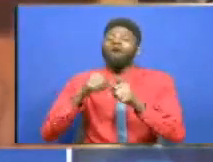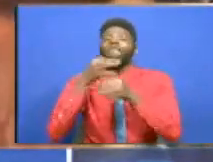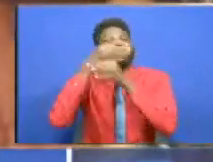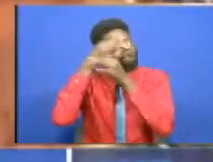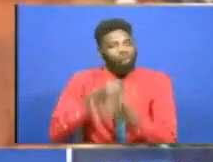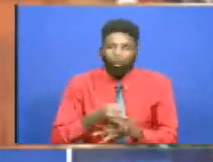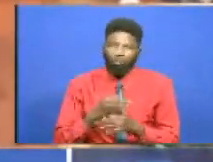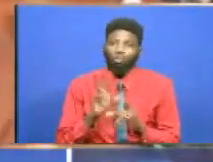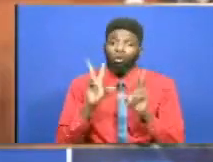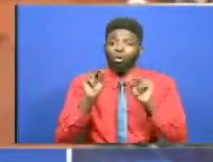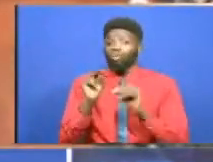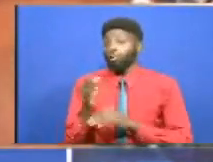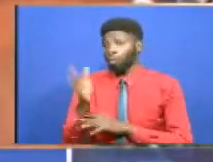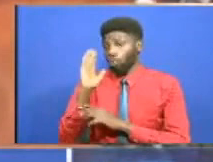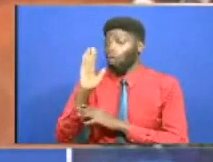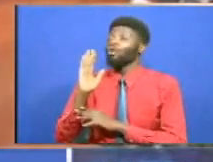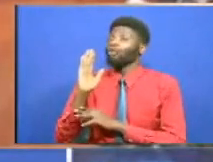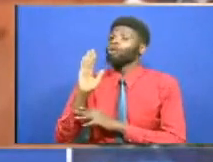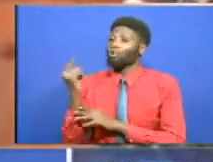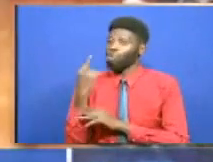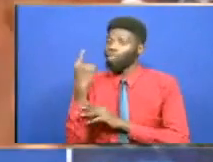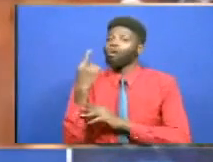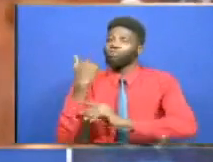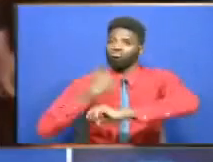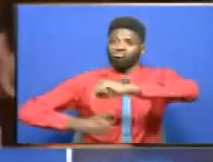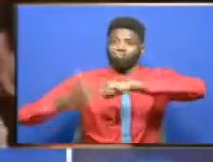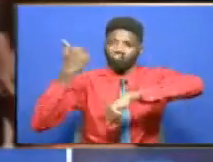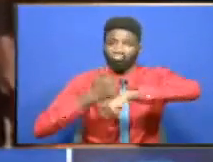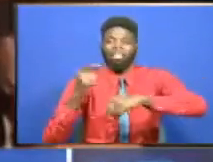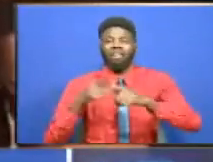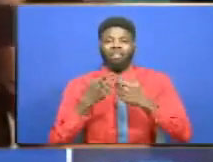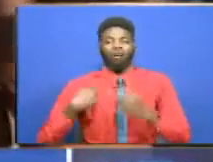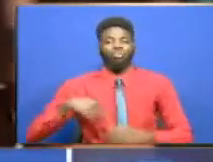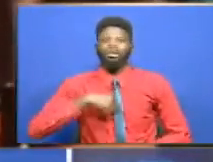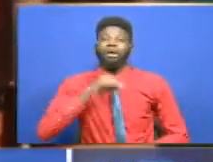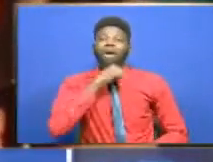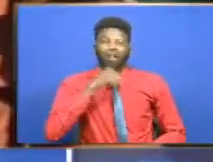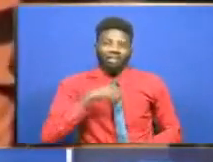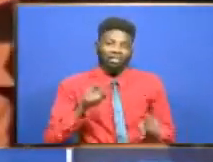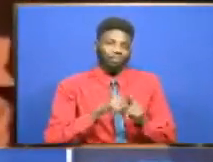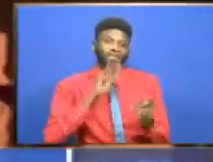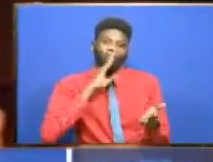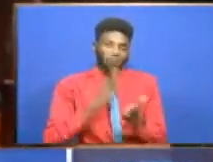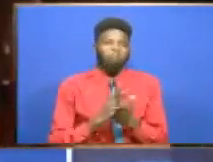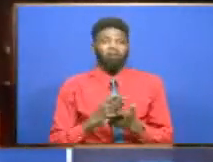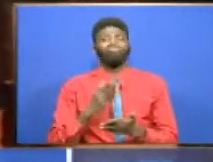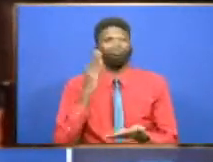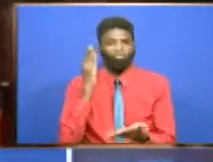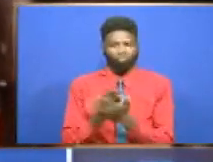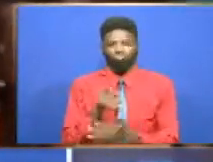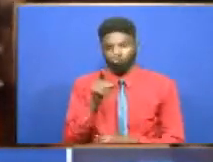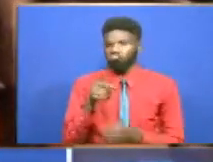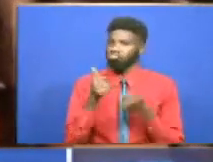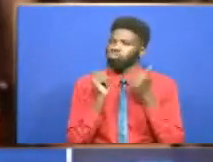huyu ndiye. Alafu sisi kama wazee tunasema natosha. Kevin Washira, Channel One News.